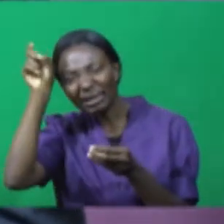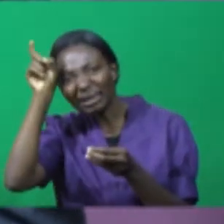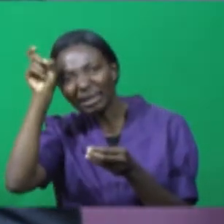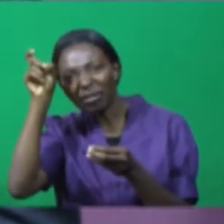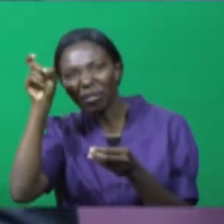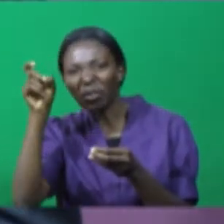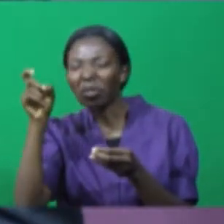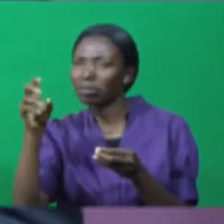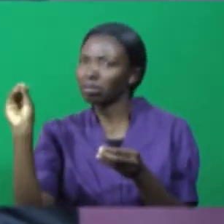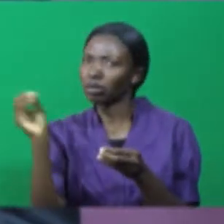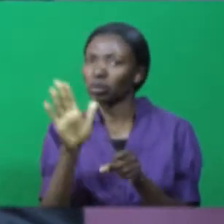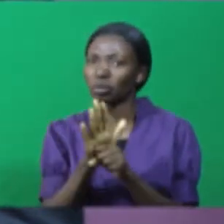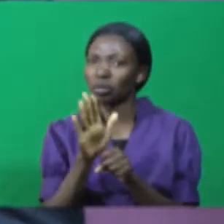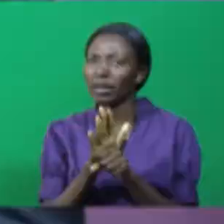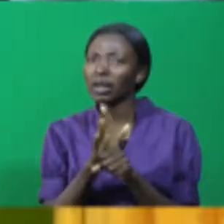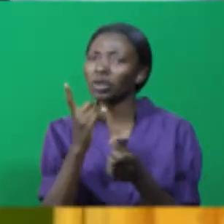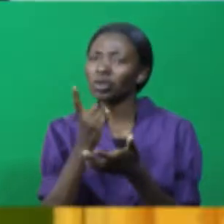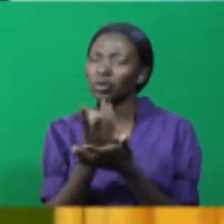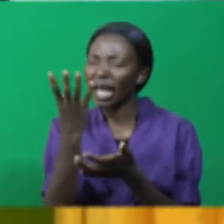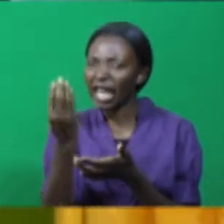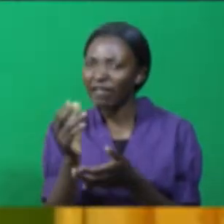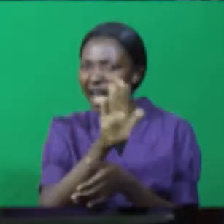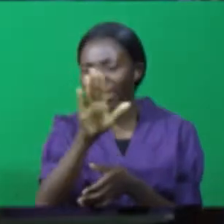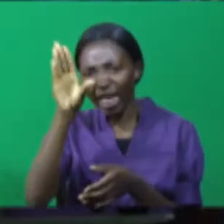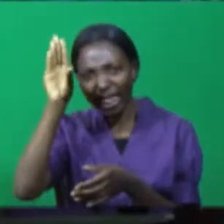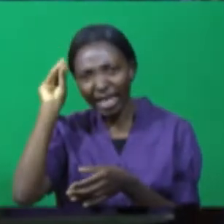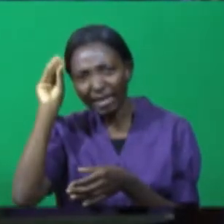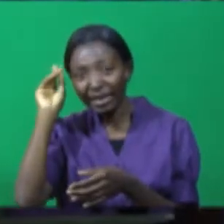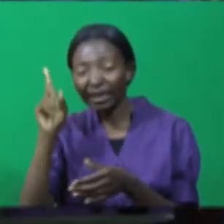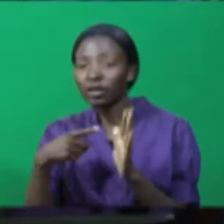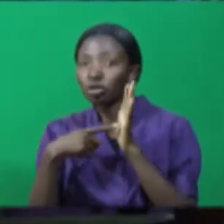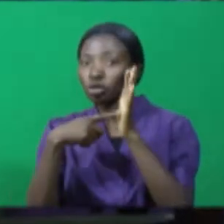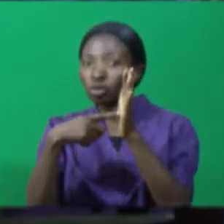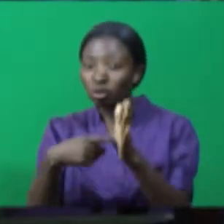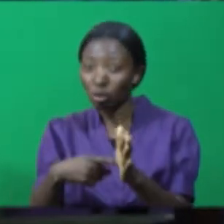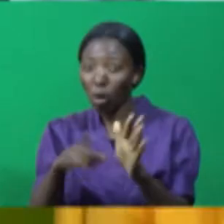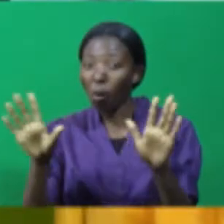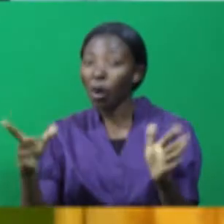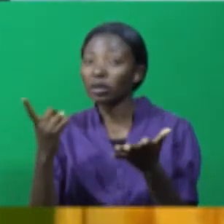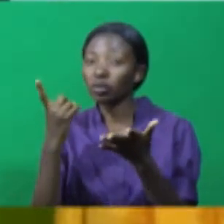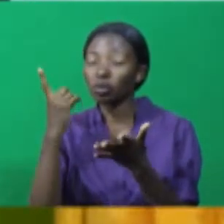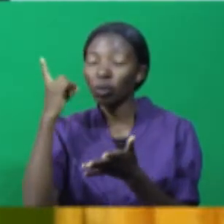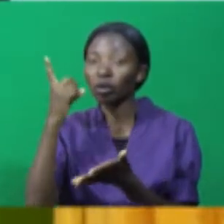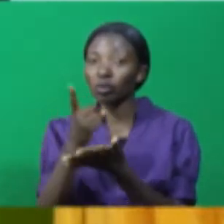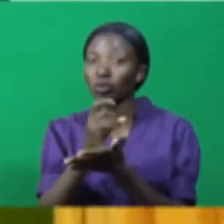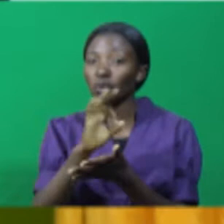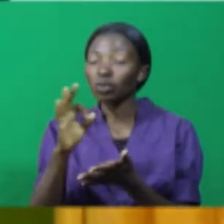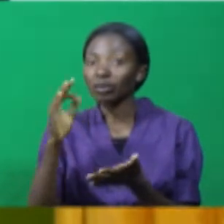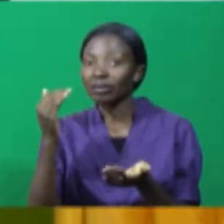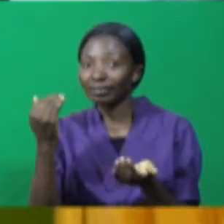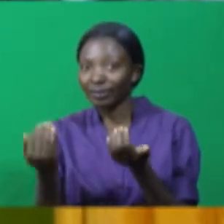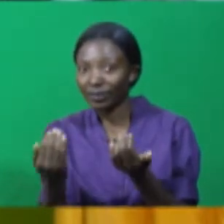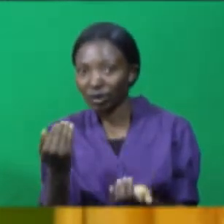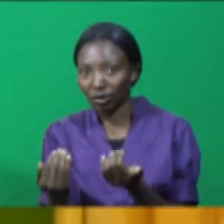zvinotoratidza zviri Mwari wokuvana vake ndo chidzidzo chatitori nacho nhasi ndo chamakagadzira nekuti musoro wedu